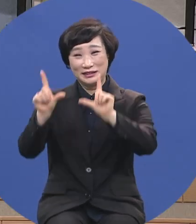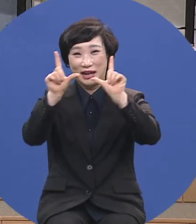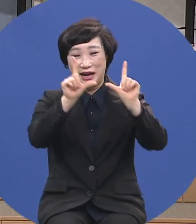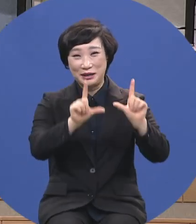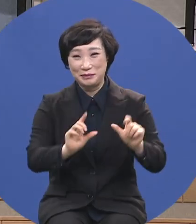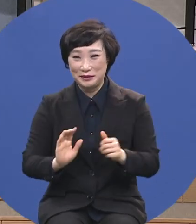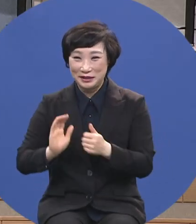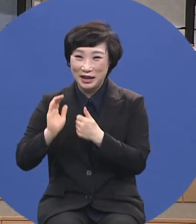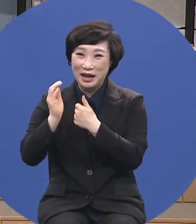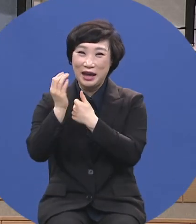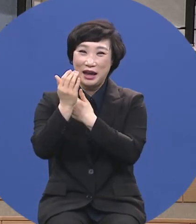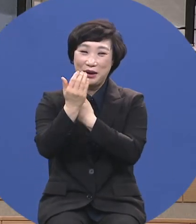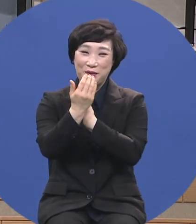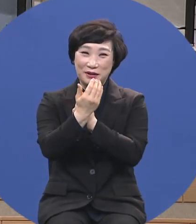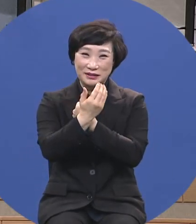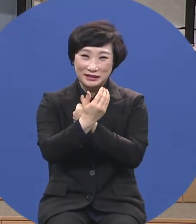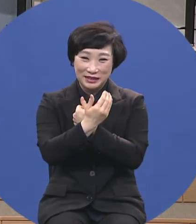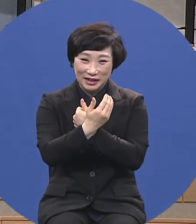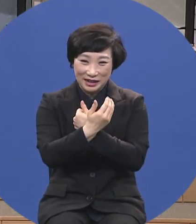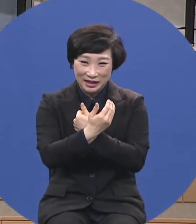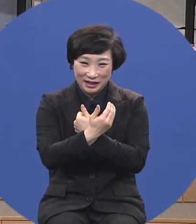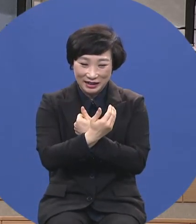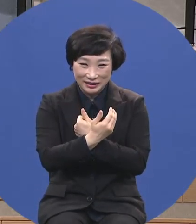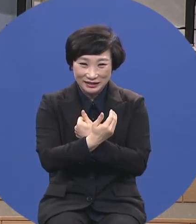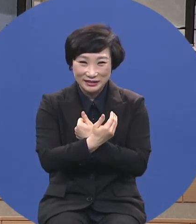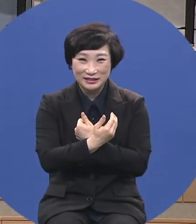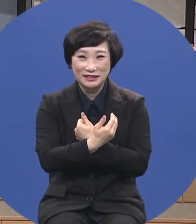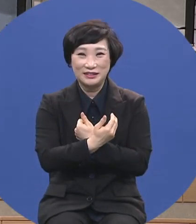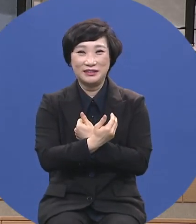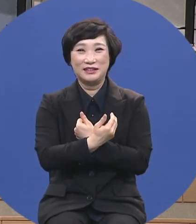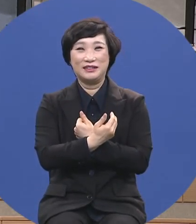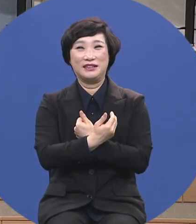내 삶을 애워싸는